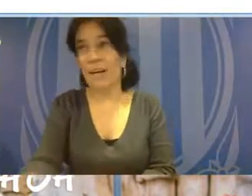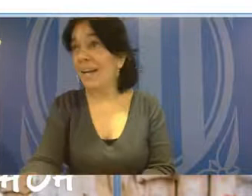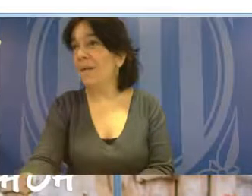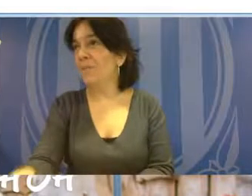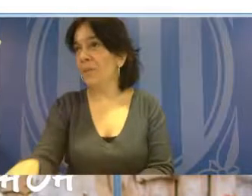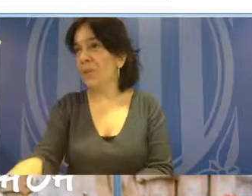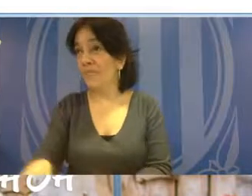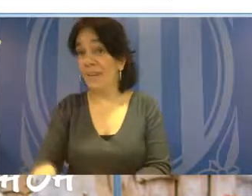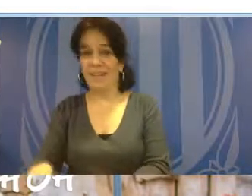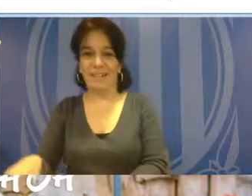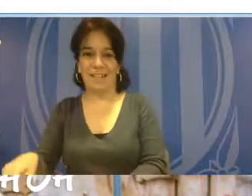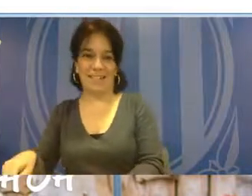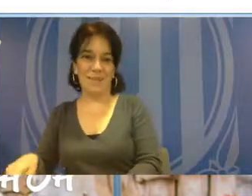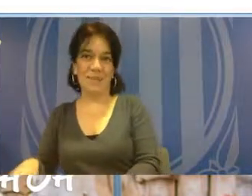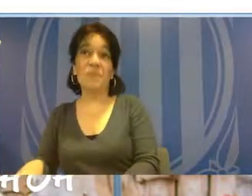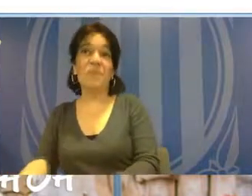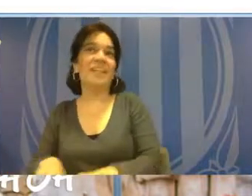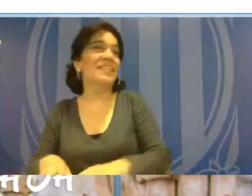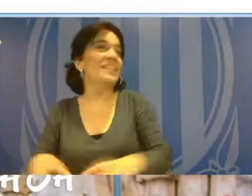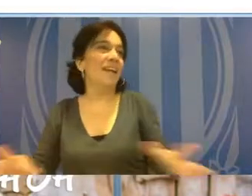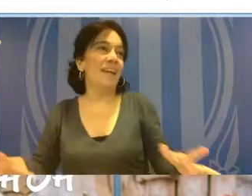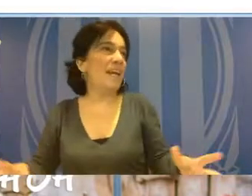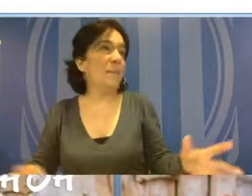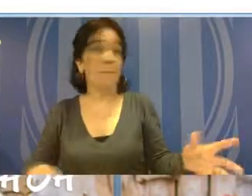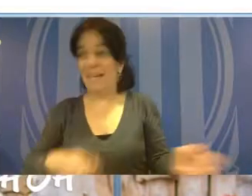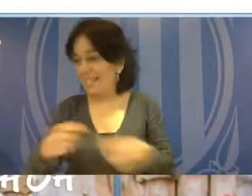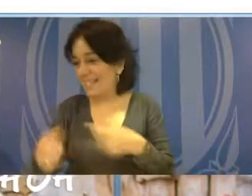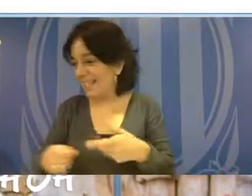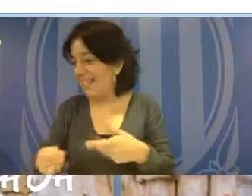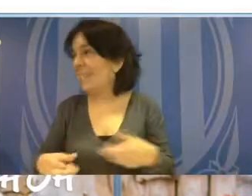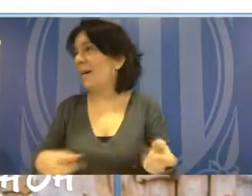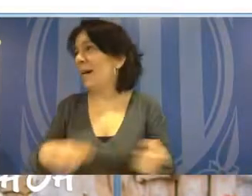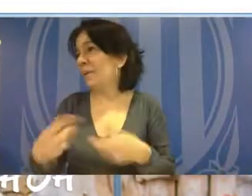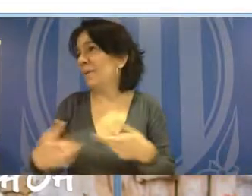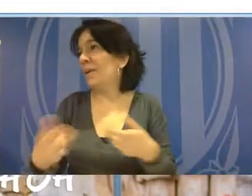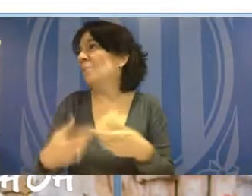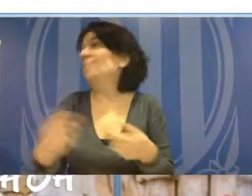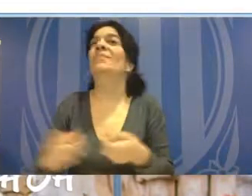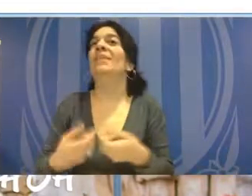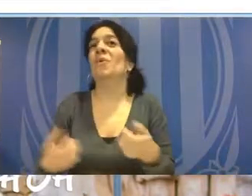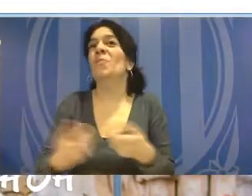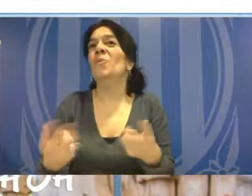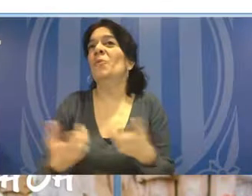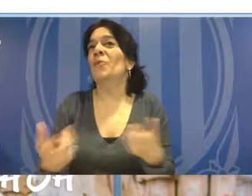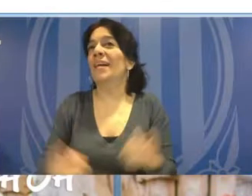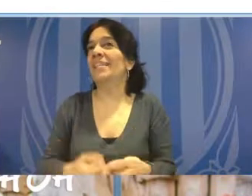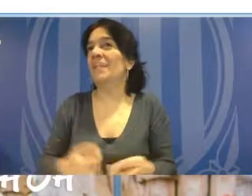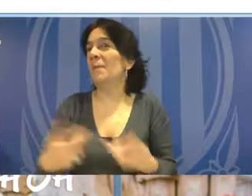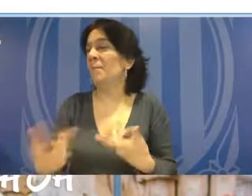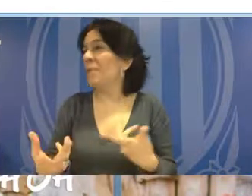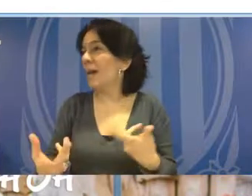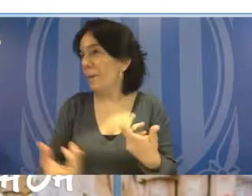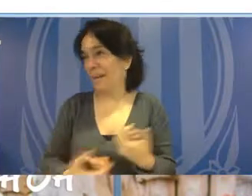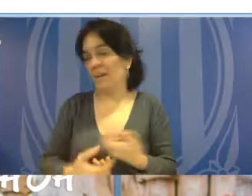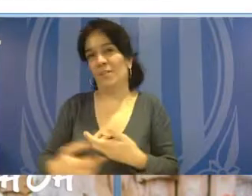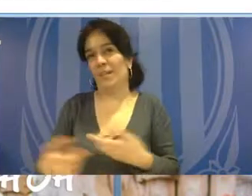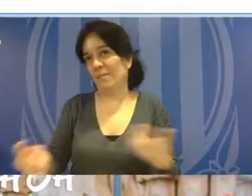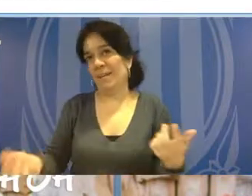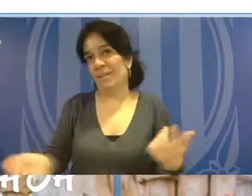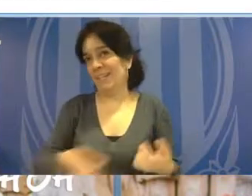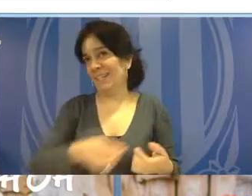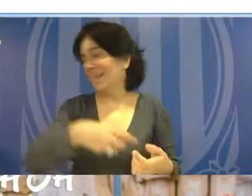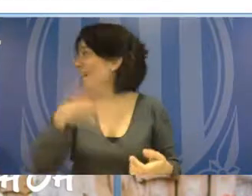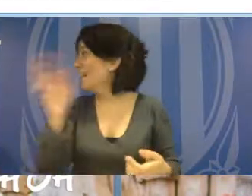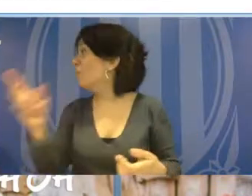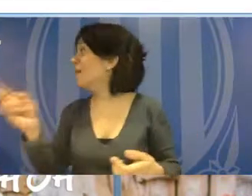millor regal que em podíeu fer des de Catalunya Experience. Vaig de seguida a veure com m'ho puc organitzar amb el meu cap, que lògicament